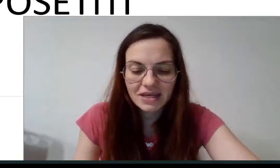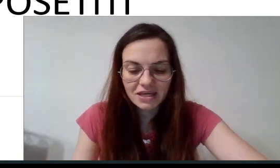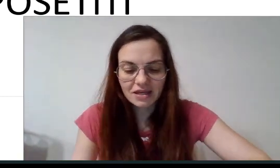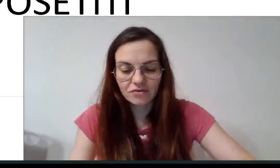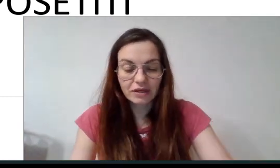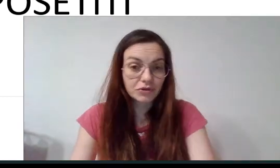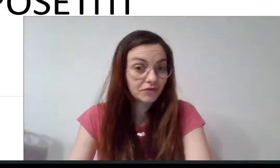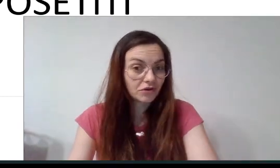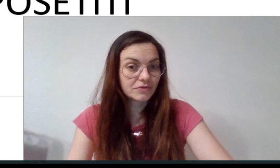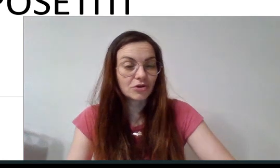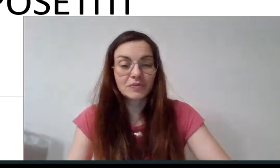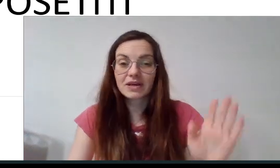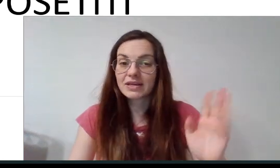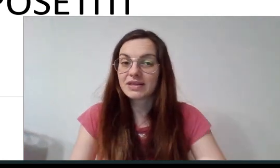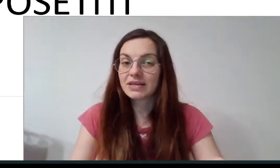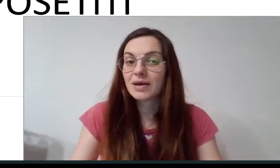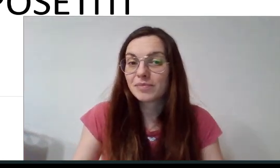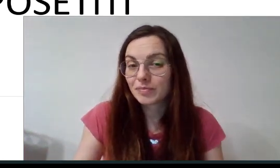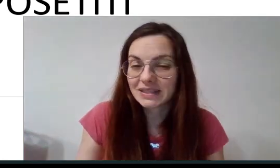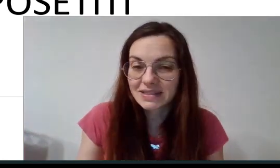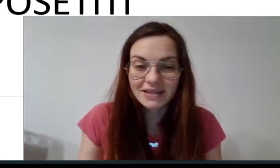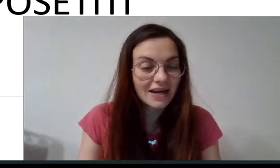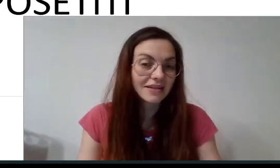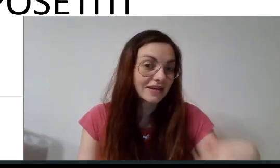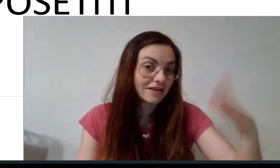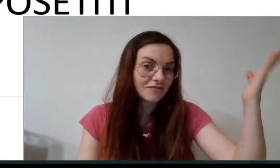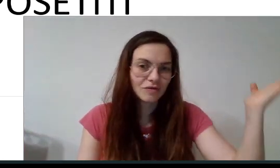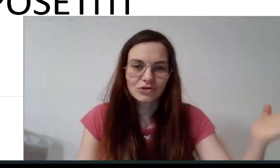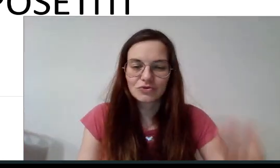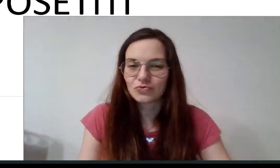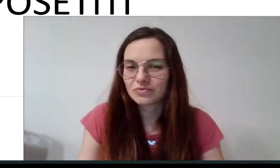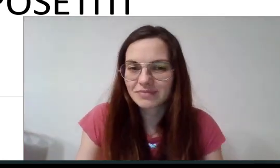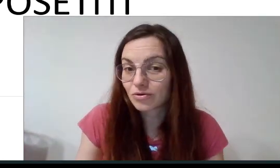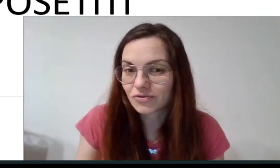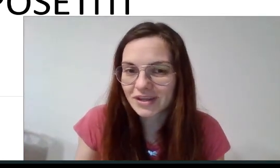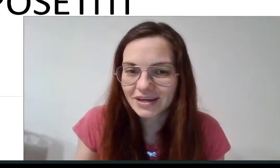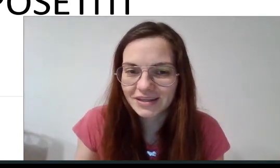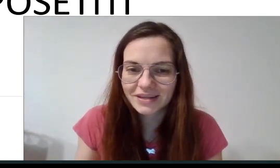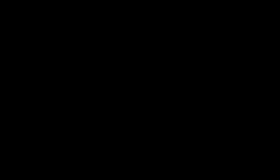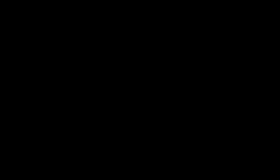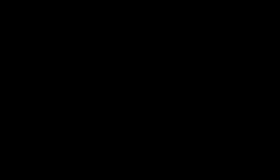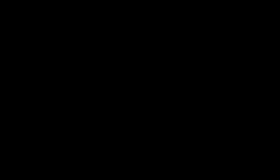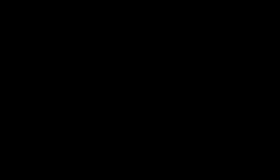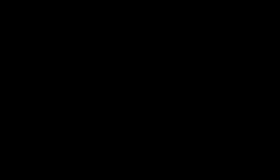dopada i pretplatite se na kanal i vidimo se u nekom od narednih klipova. Auf Wiedersehen!